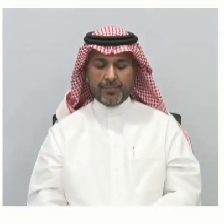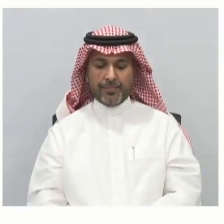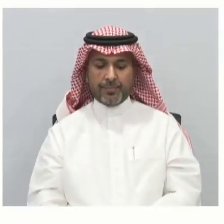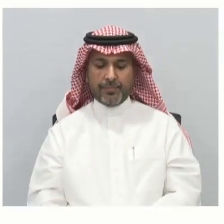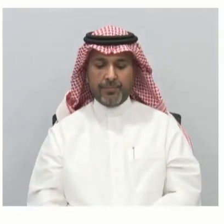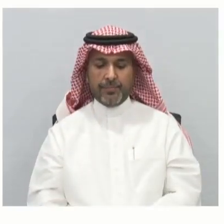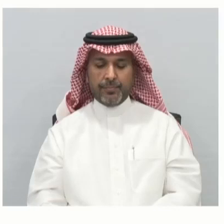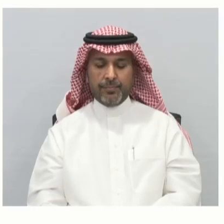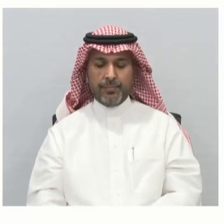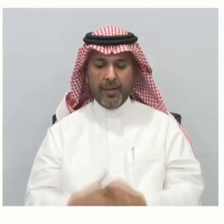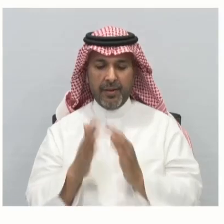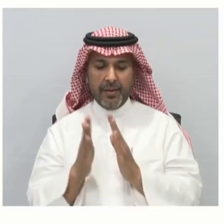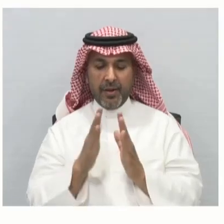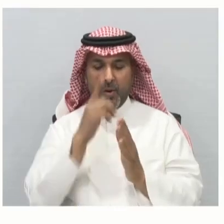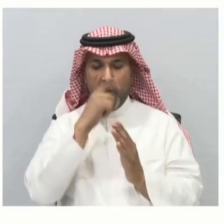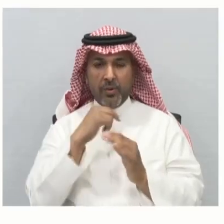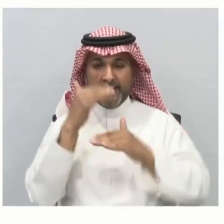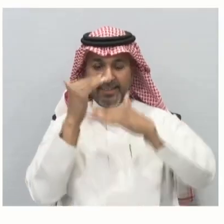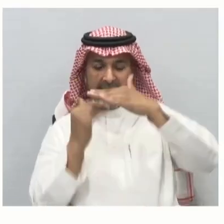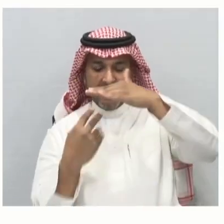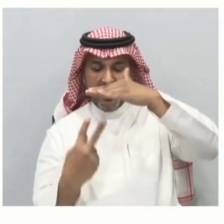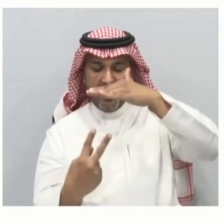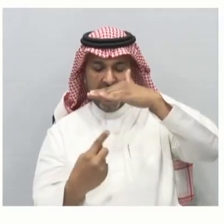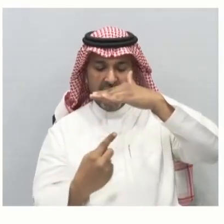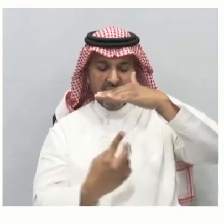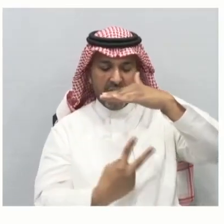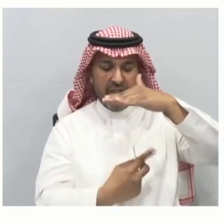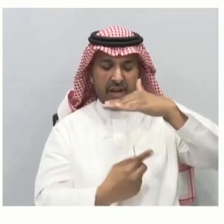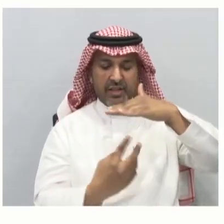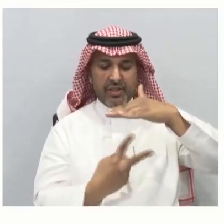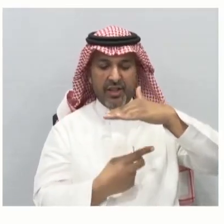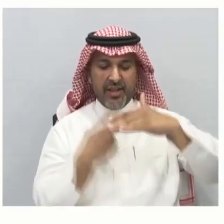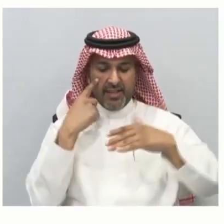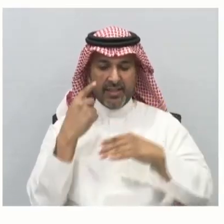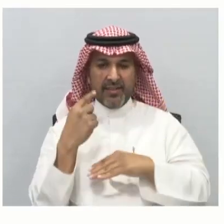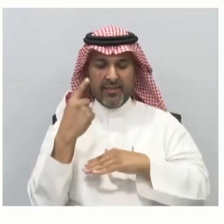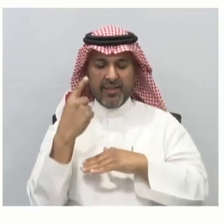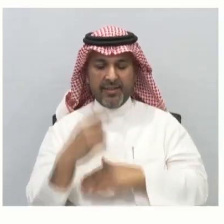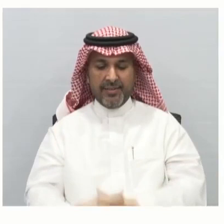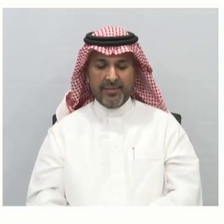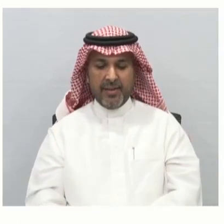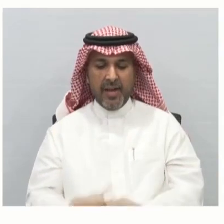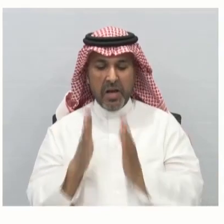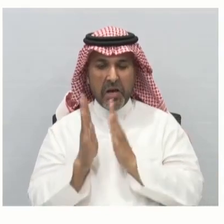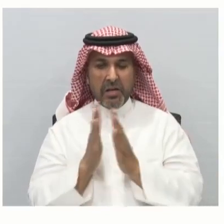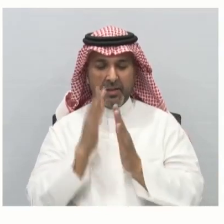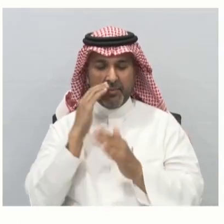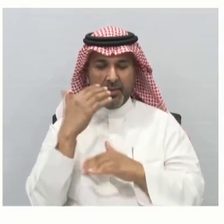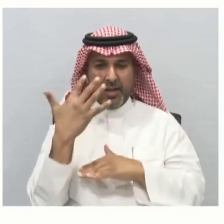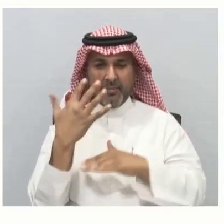الان الكسور مجزئه نفس الاجزاء جميع اجزائها 12 استطيع الان الترتيب